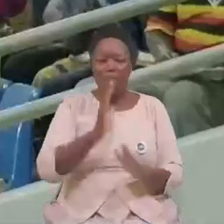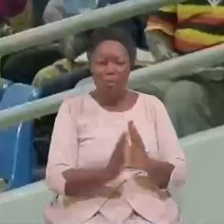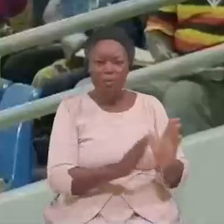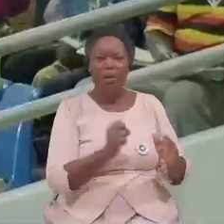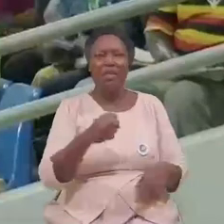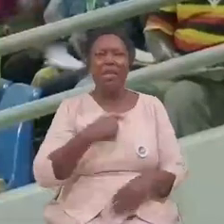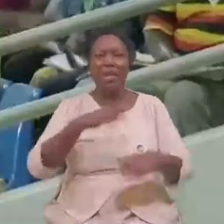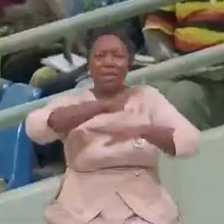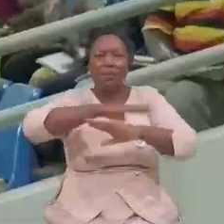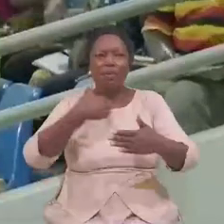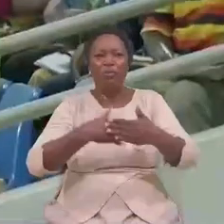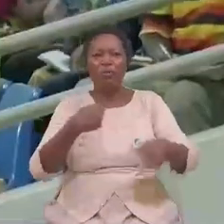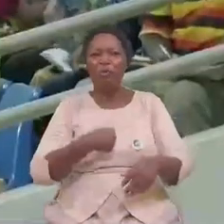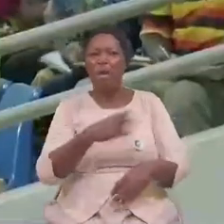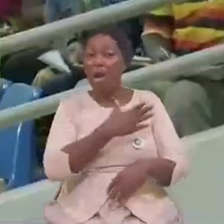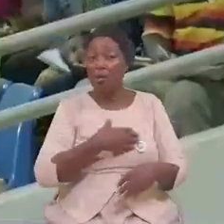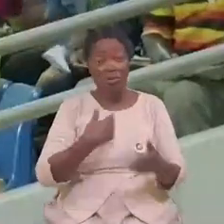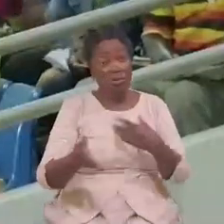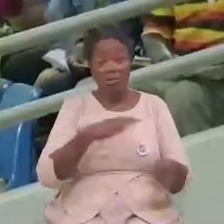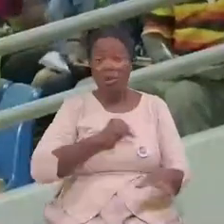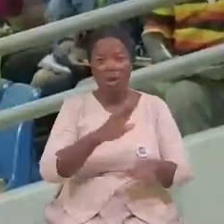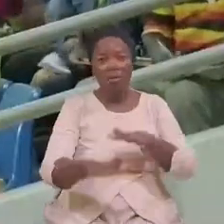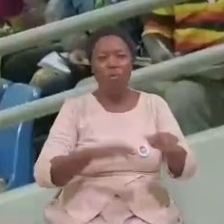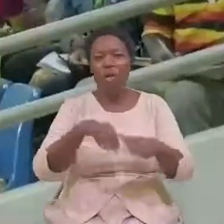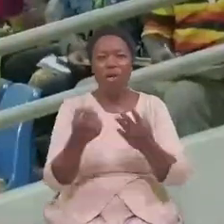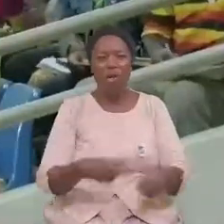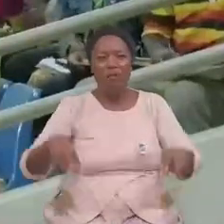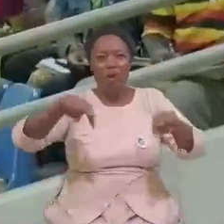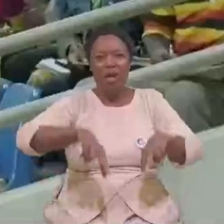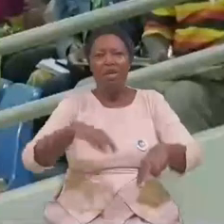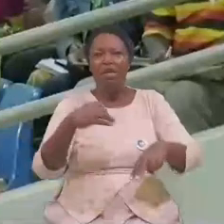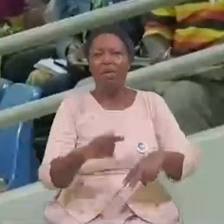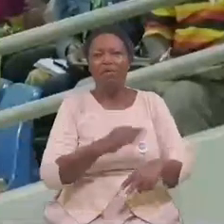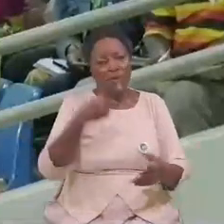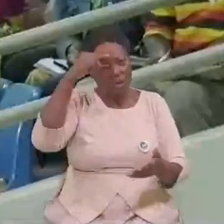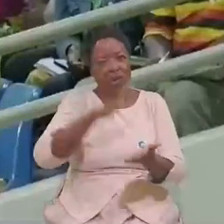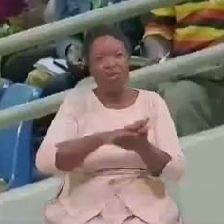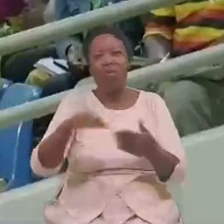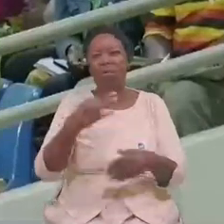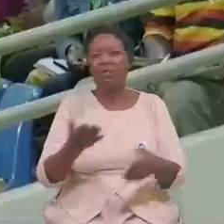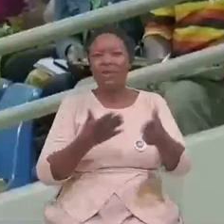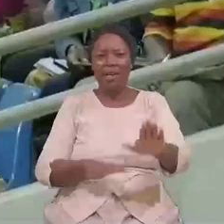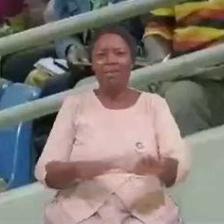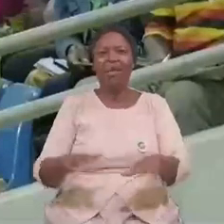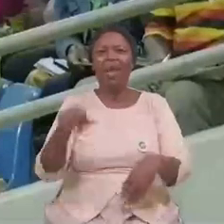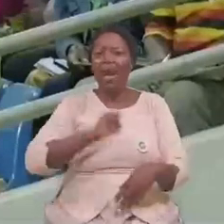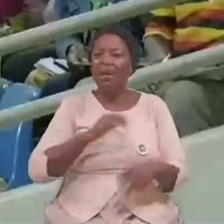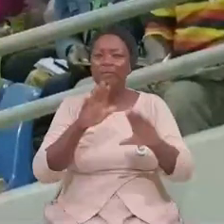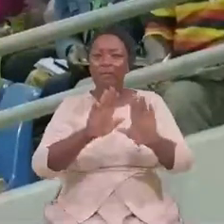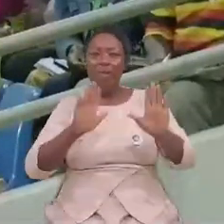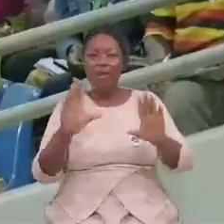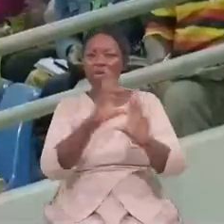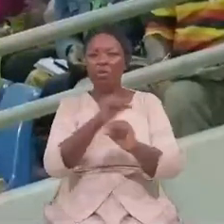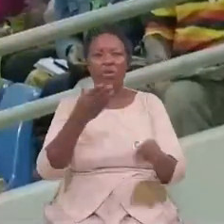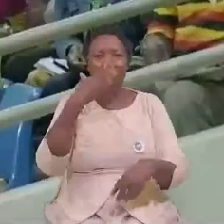dresse une table devant moi, même quand je marche dans la vallée de l'ombre de la mort. Je ne crains aucun mal, Pourquoi?